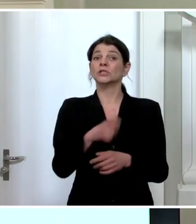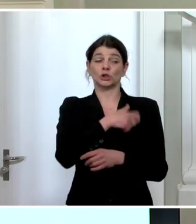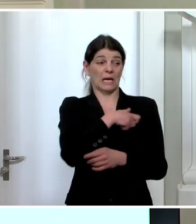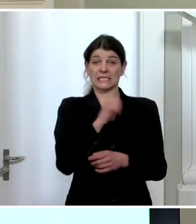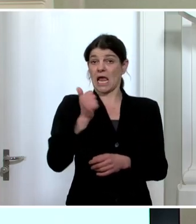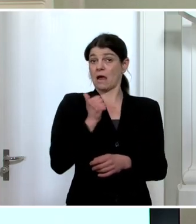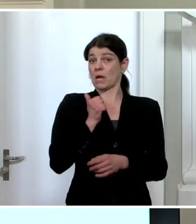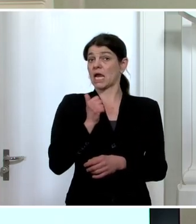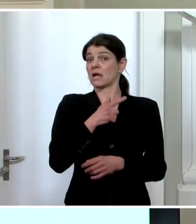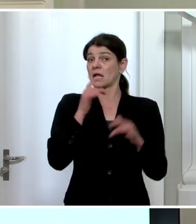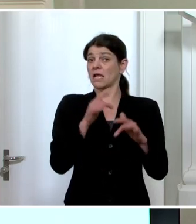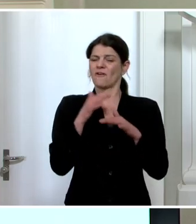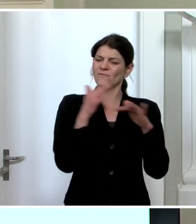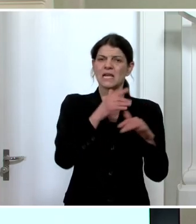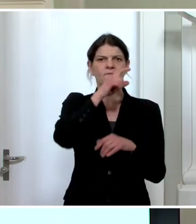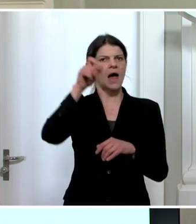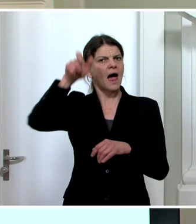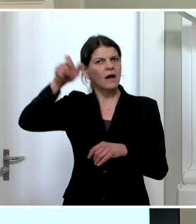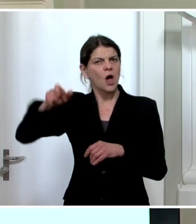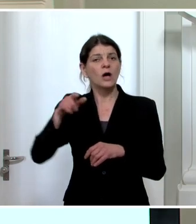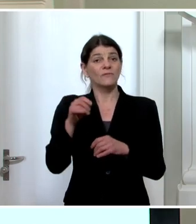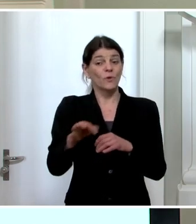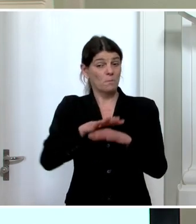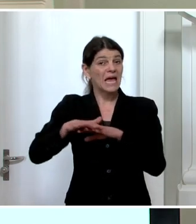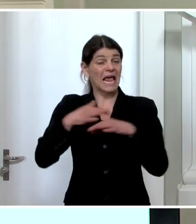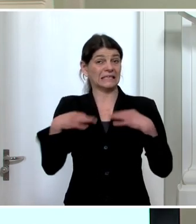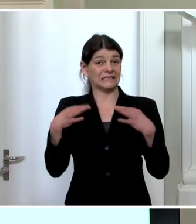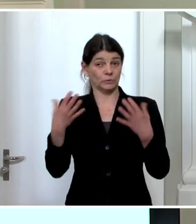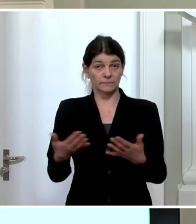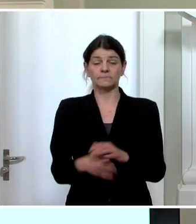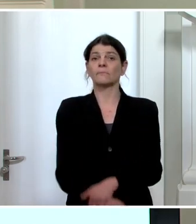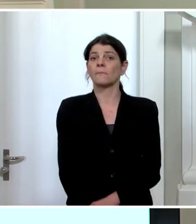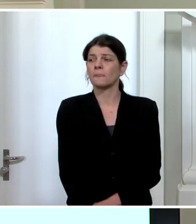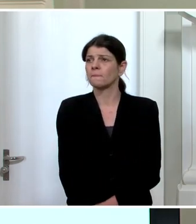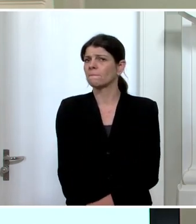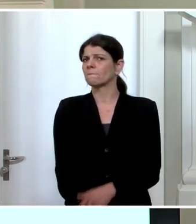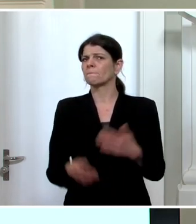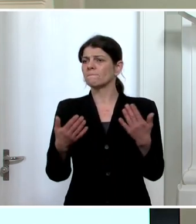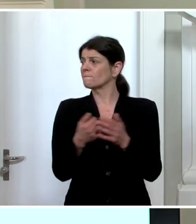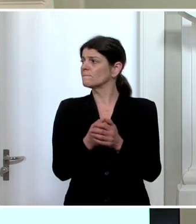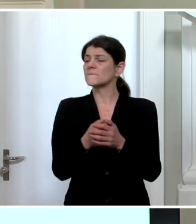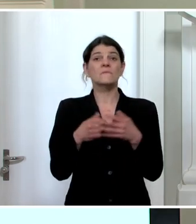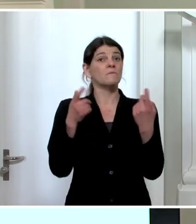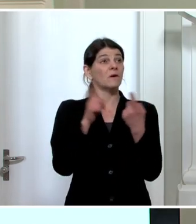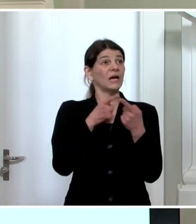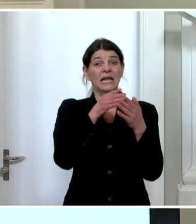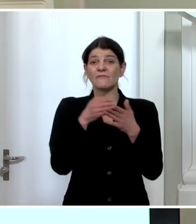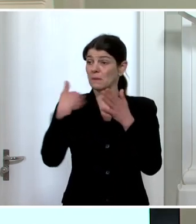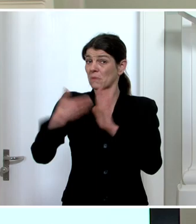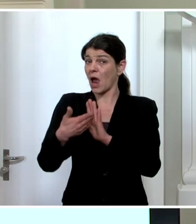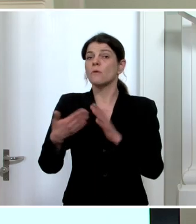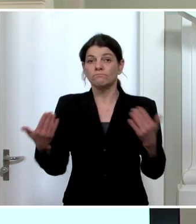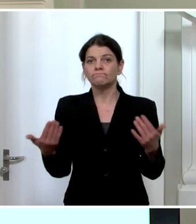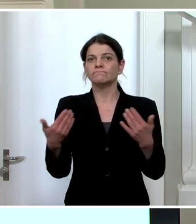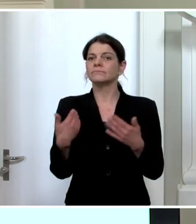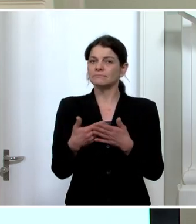über viele Fachkräfte im Bereich des Gesundheitswesens, weil das eben in einem Kriegsfall eben auch nötig wäre. Und diese